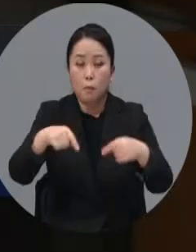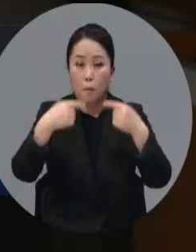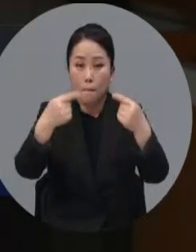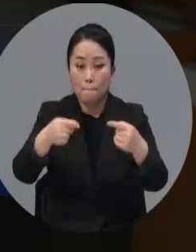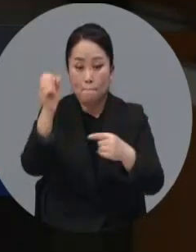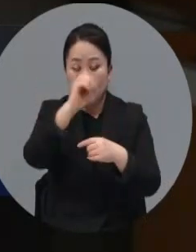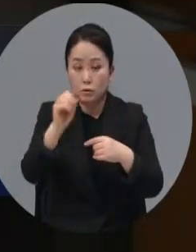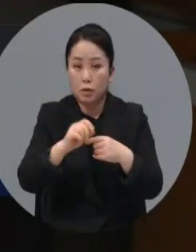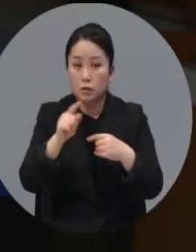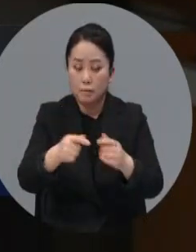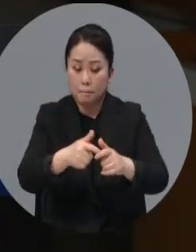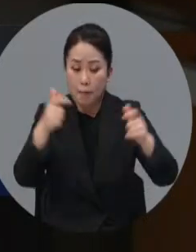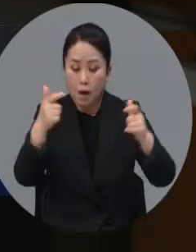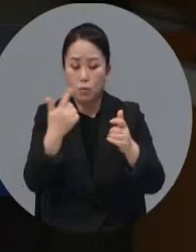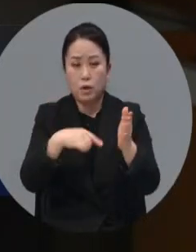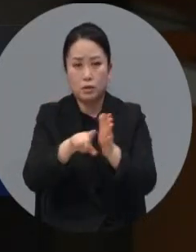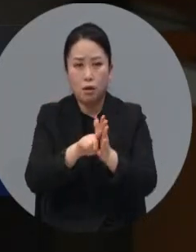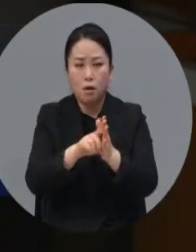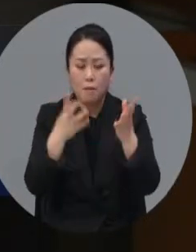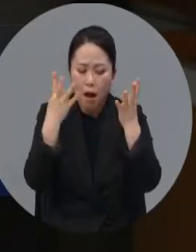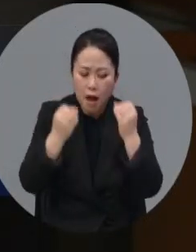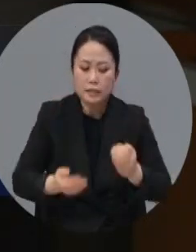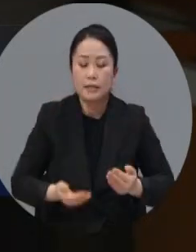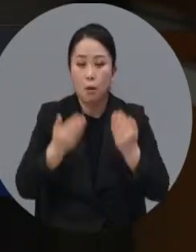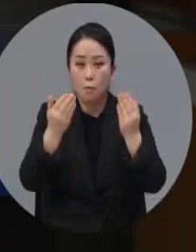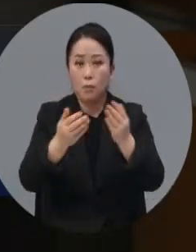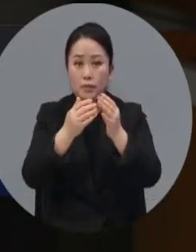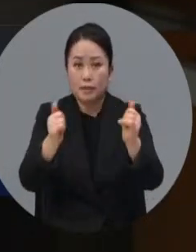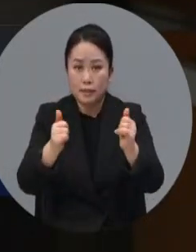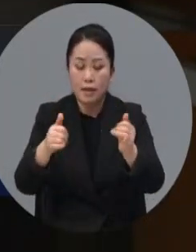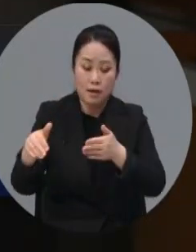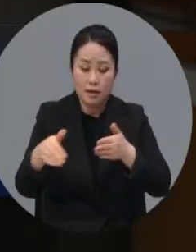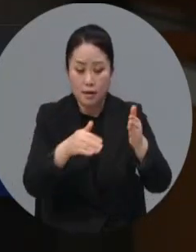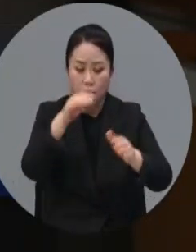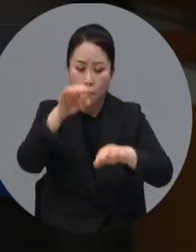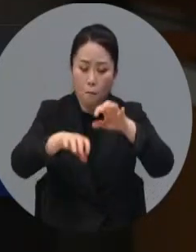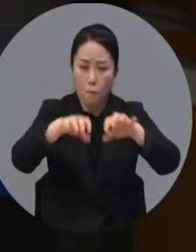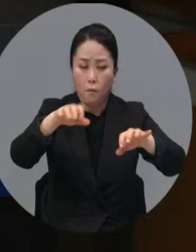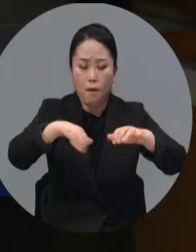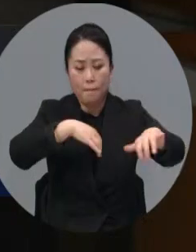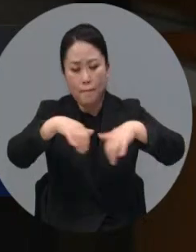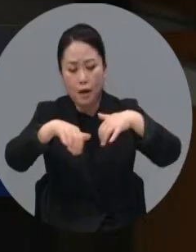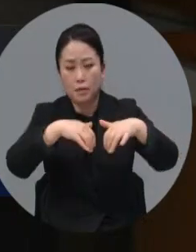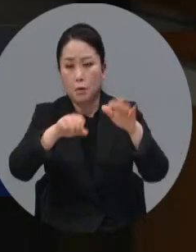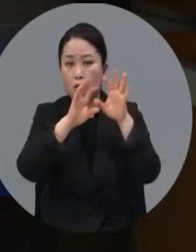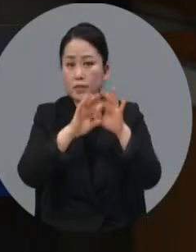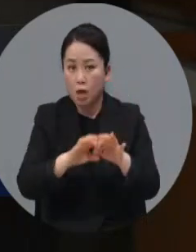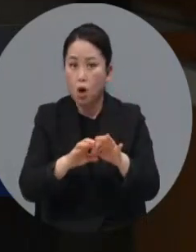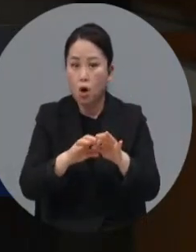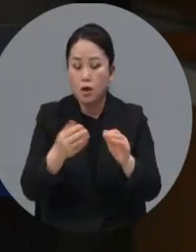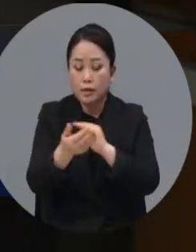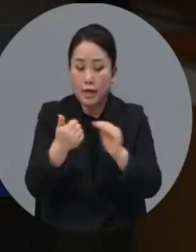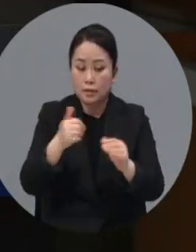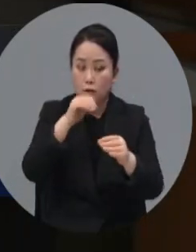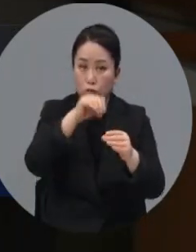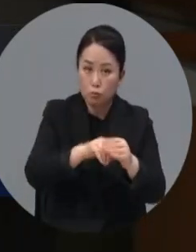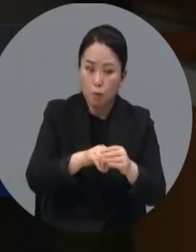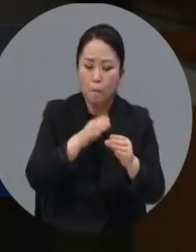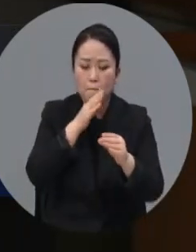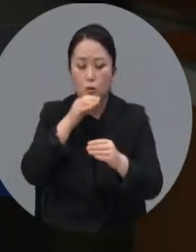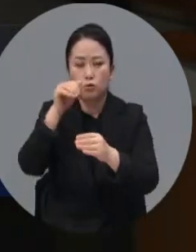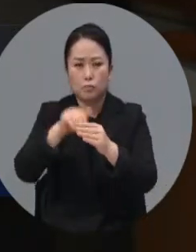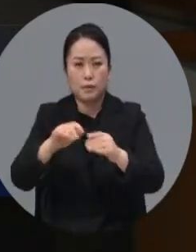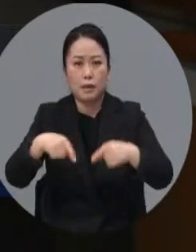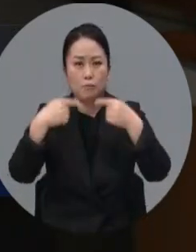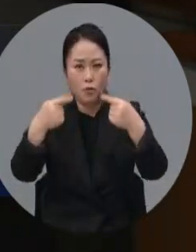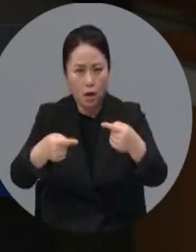위한 많은 자원봉사자들께서 골목 곳곳을 누비면서 사전투표와 본투표에 참여해달라는